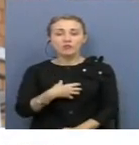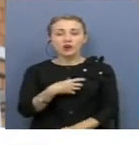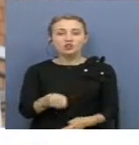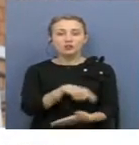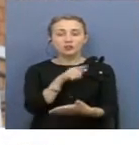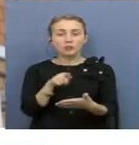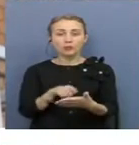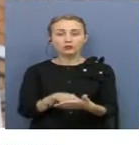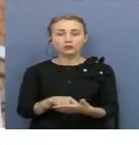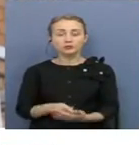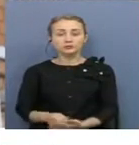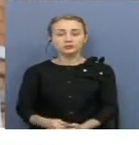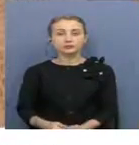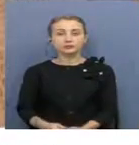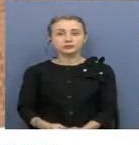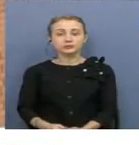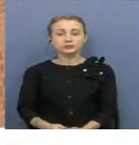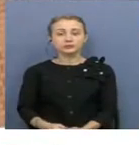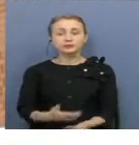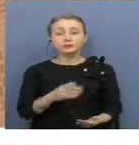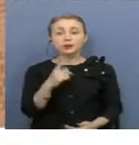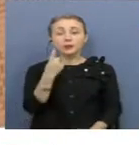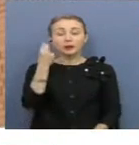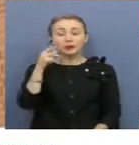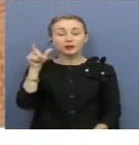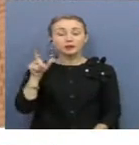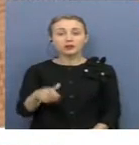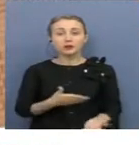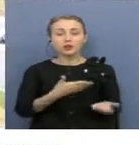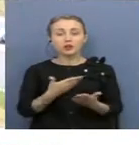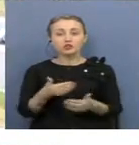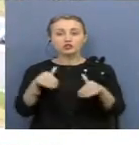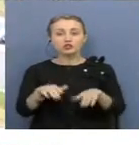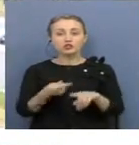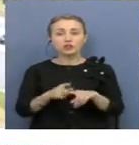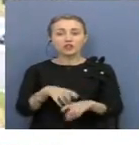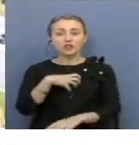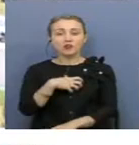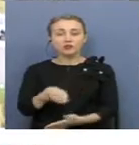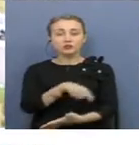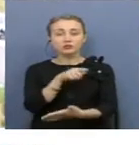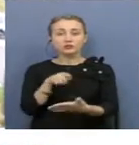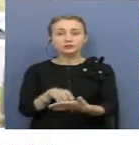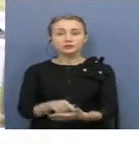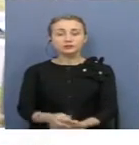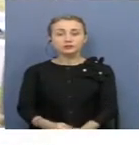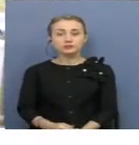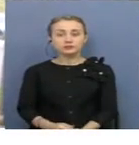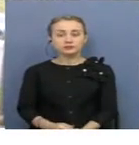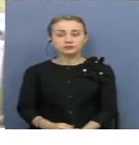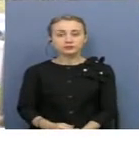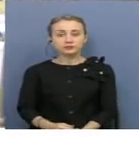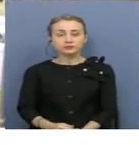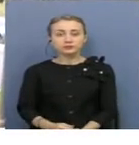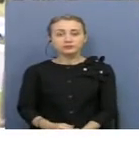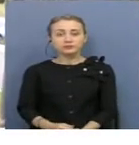жарияланды. Елбасы барлық азаматтар мен азаматшалардың баспана алуына зор қадам жасады. 7-20 жарымыз бағдарламасы халық үшін өте тиімді деп